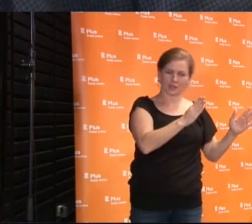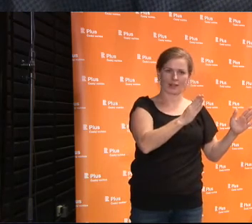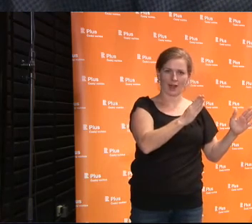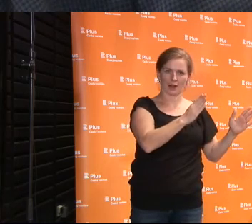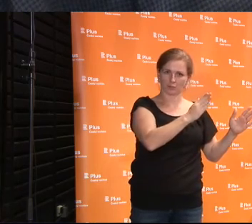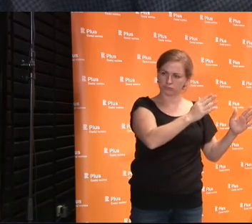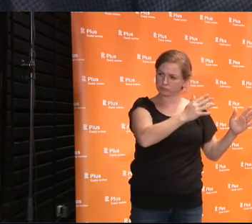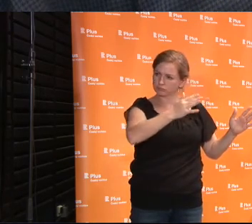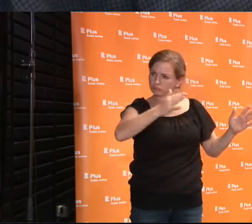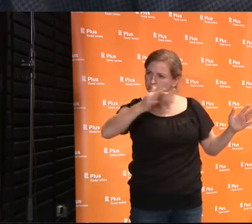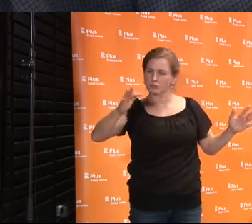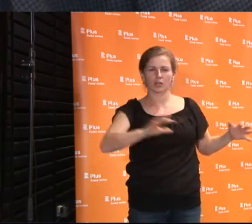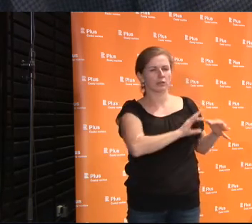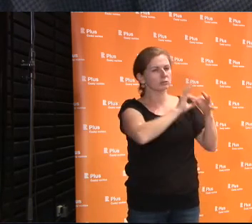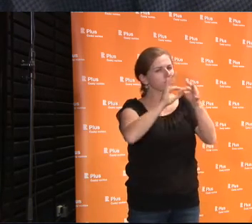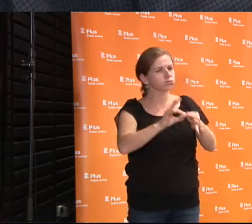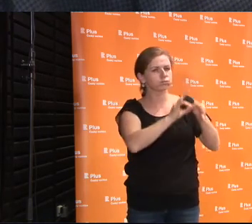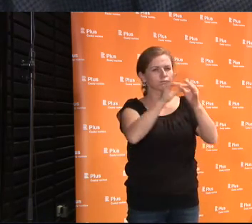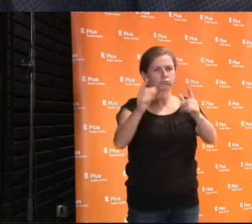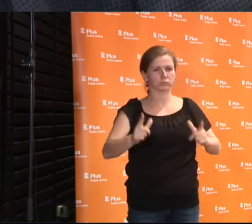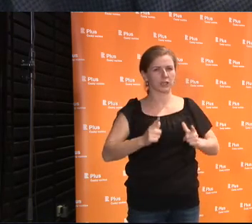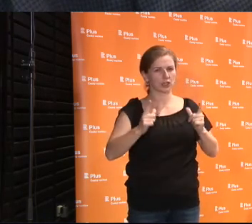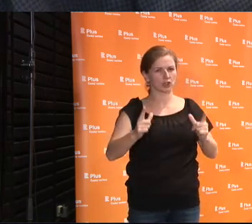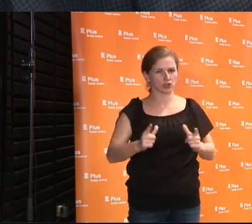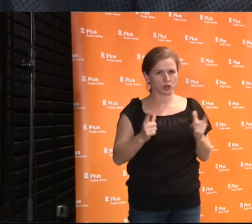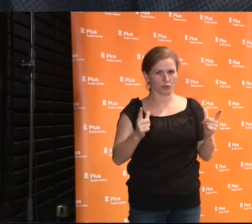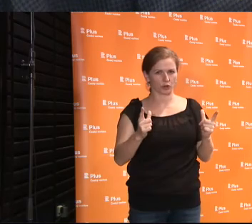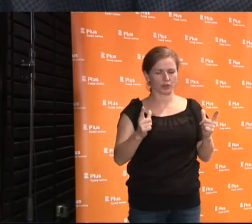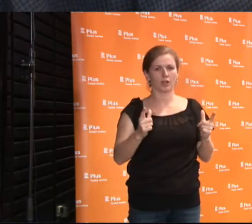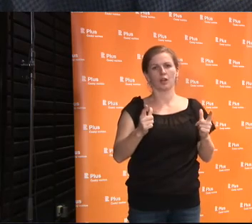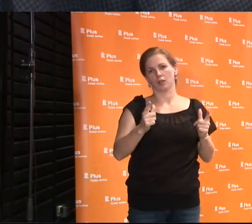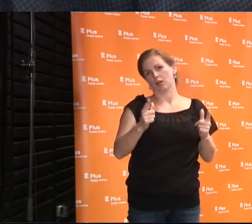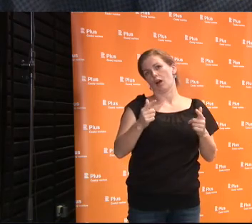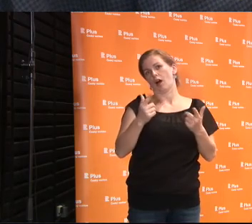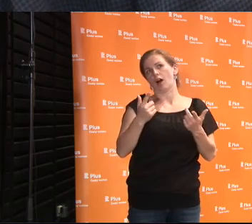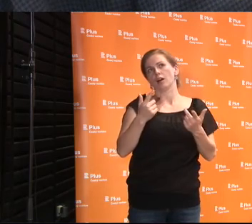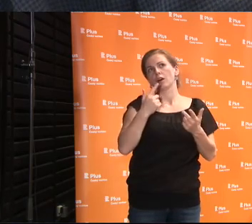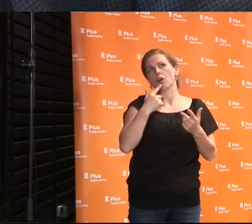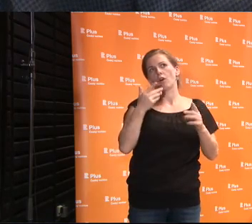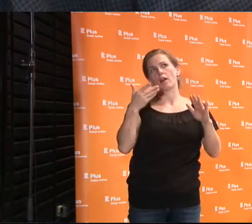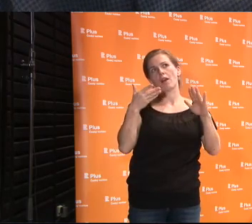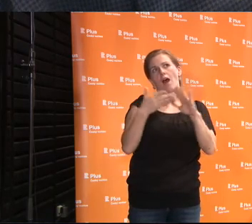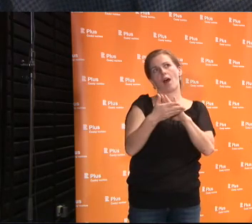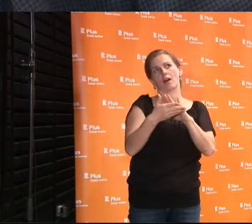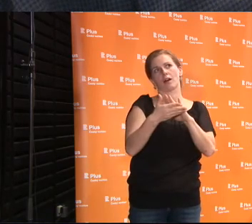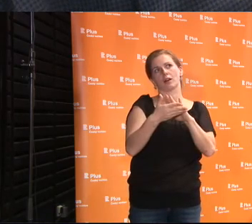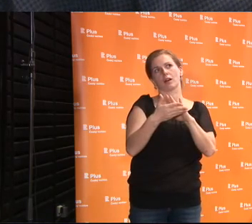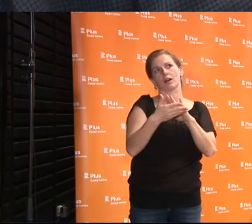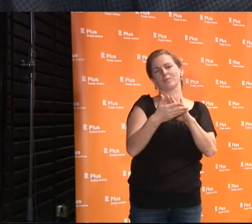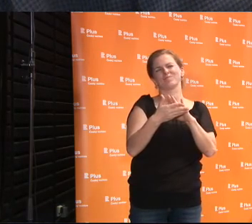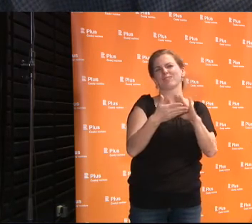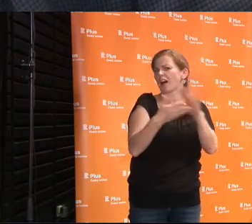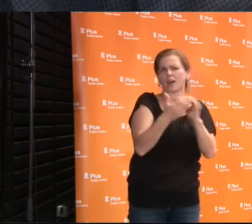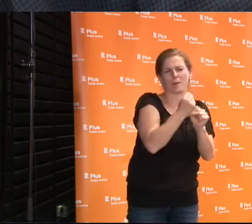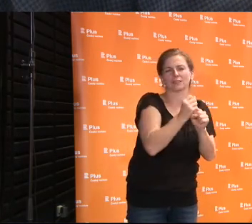právě jako něco, co bude považováno za náhradu, nebo ne ani náhradu, ani ne substituci, ale doplnění